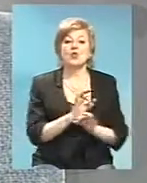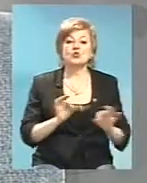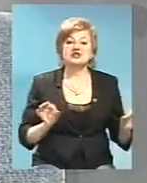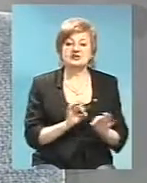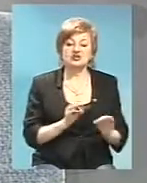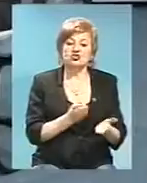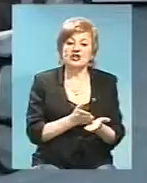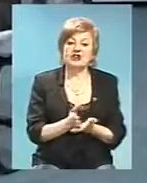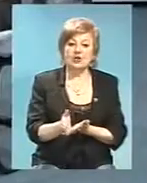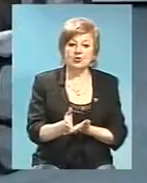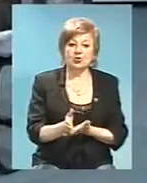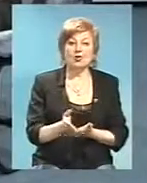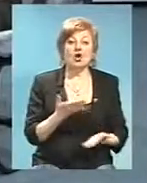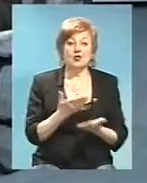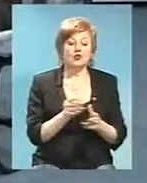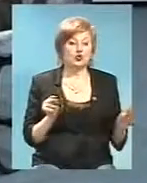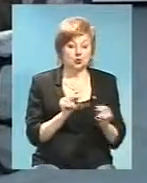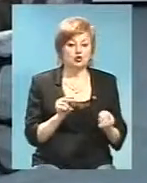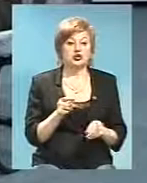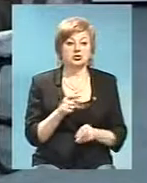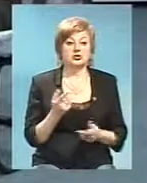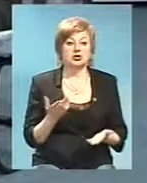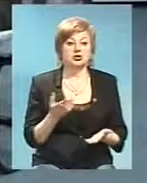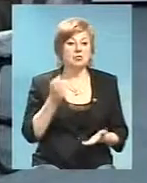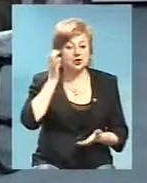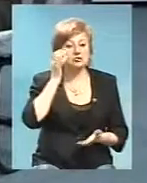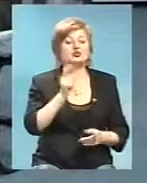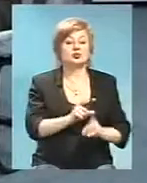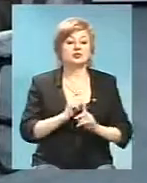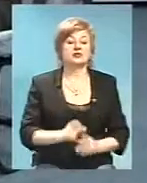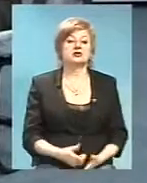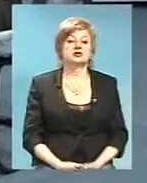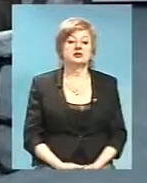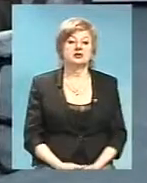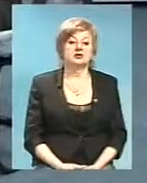музичний напрямок. І от що тепер робити? От давайте послухаємо думку директора.